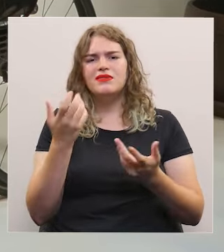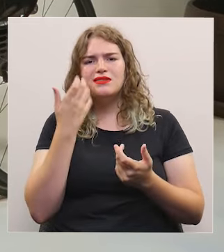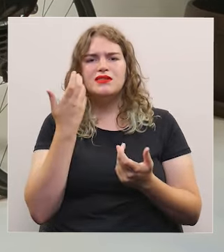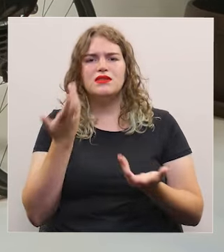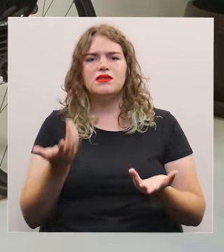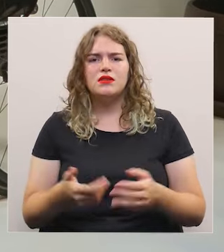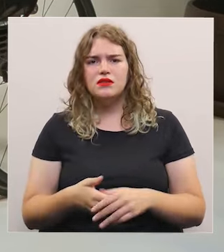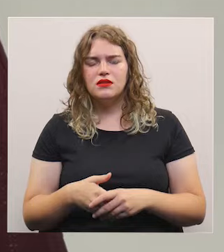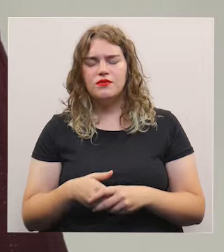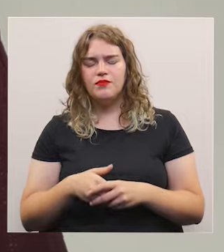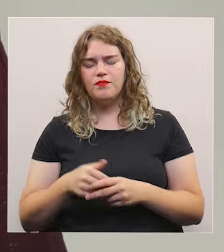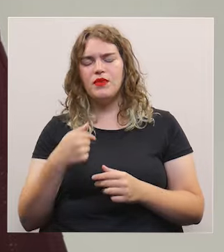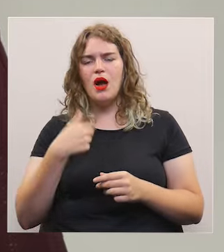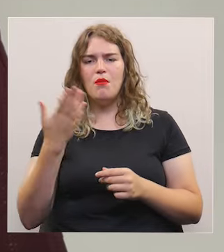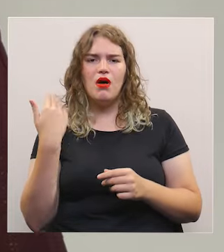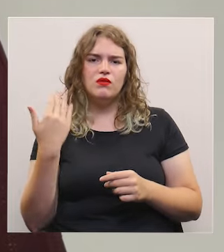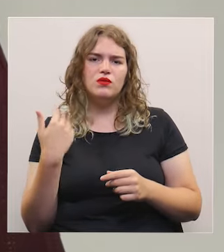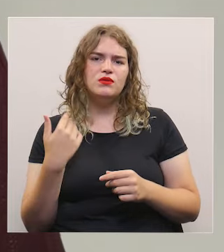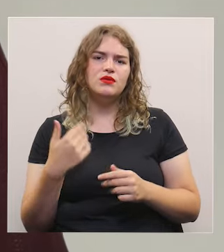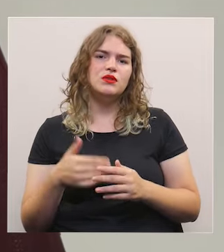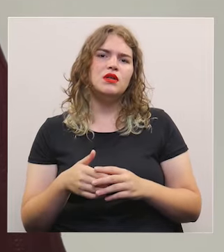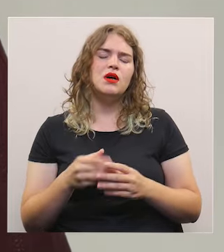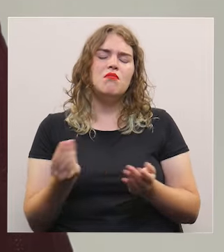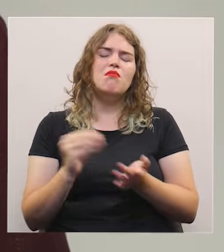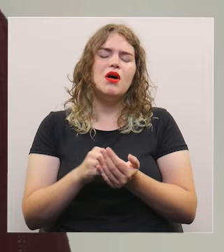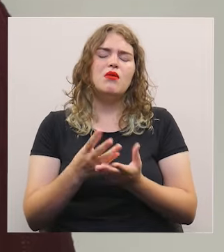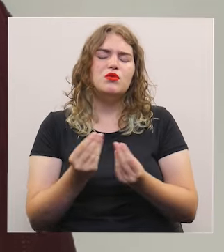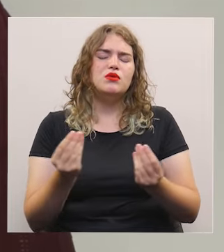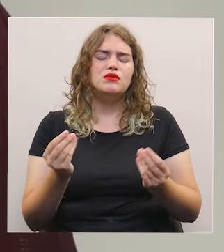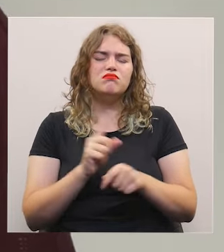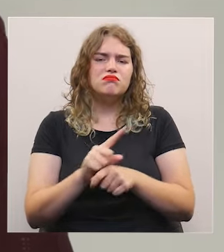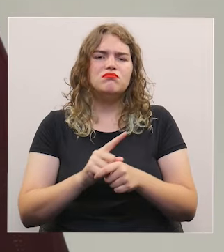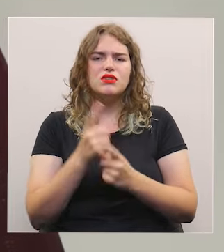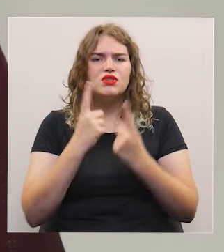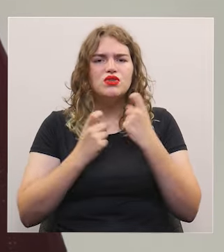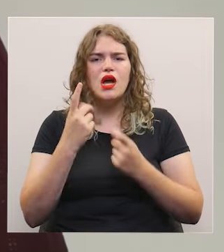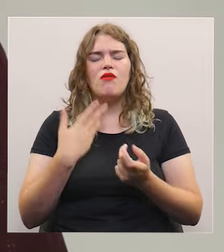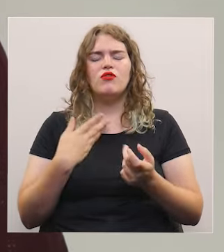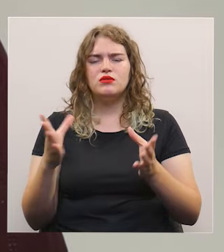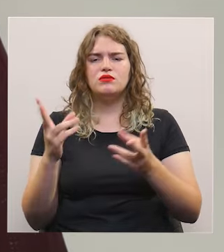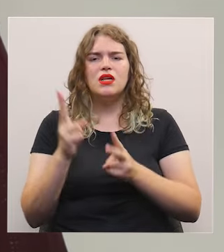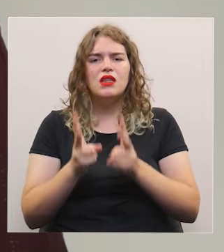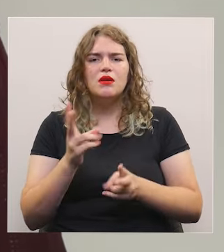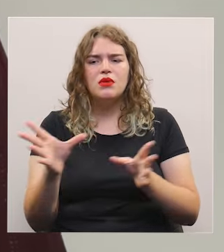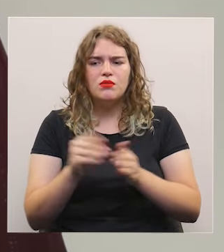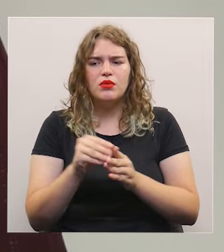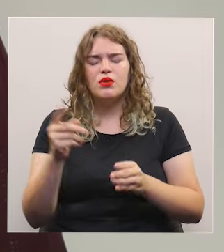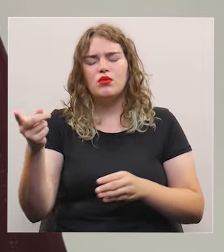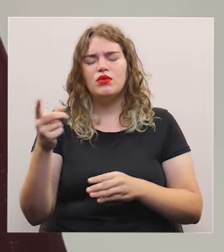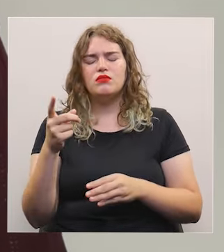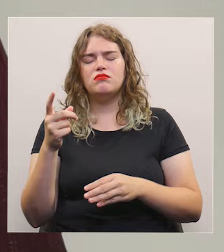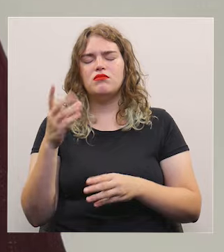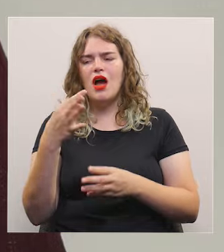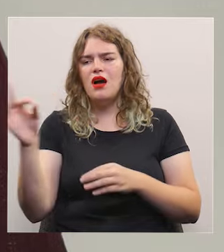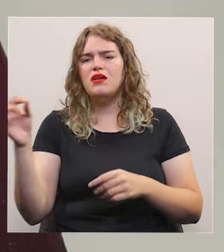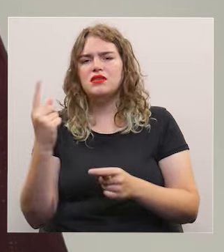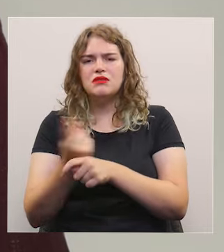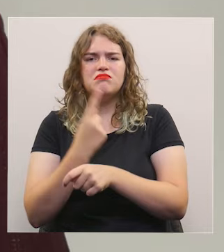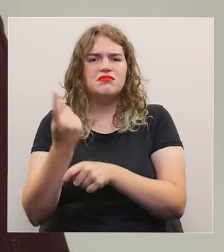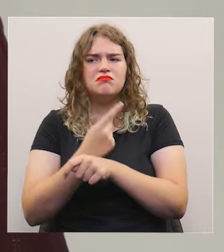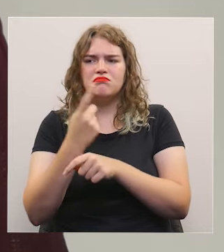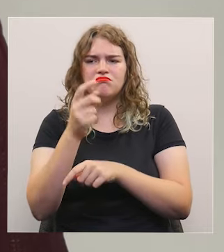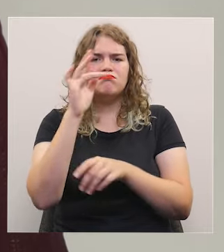totdeauna? Am avut tot așa mai multe încercări, am fost la recuperare și cu el prin alte